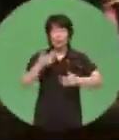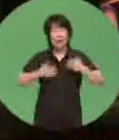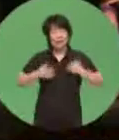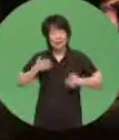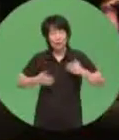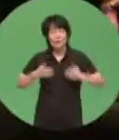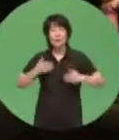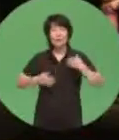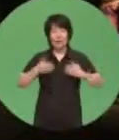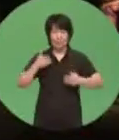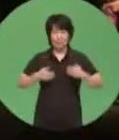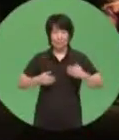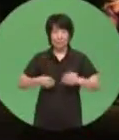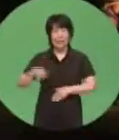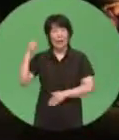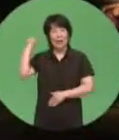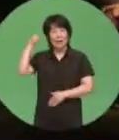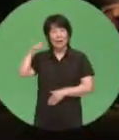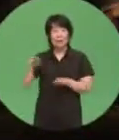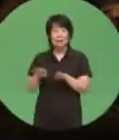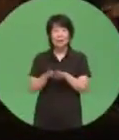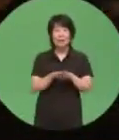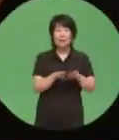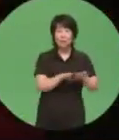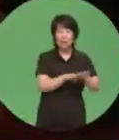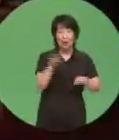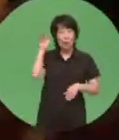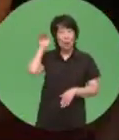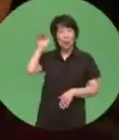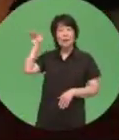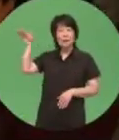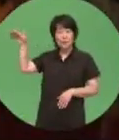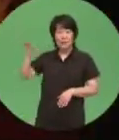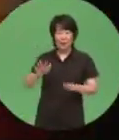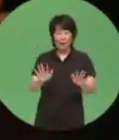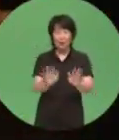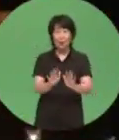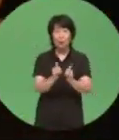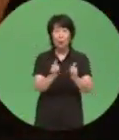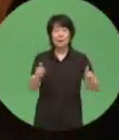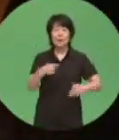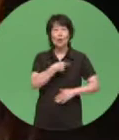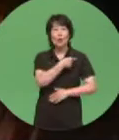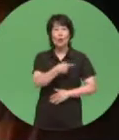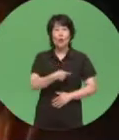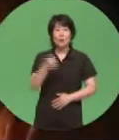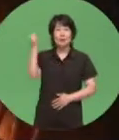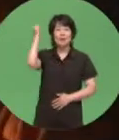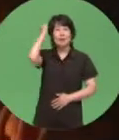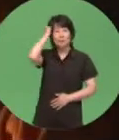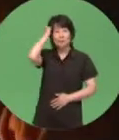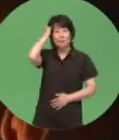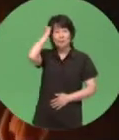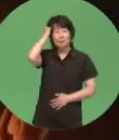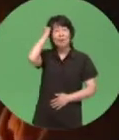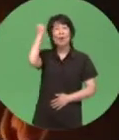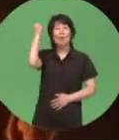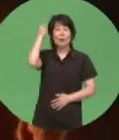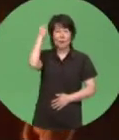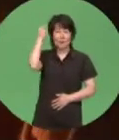間、ひと夏の思い出として子どもたちの心に深く刻み込まれたのではないでしょ